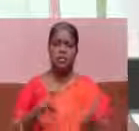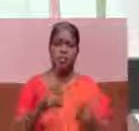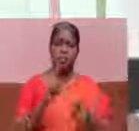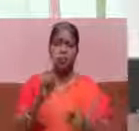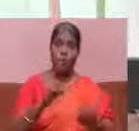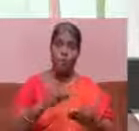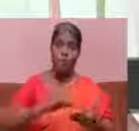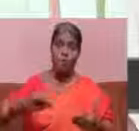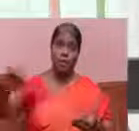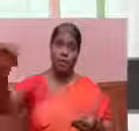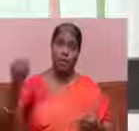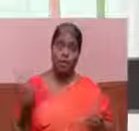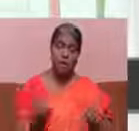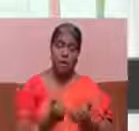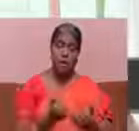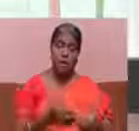இடவுலையாவது தேவை.